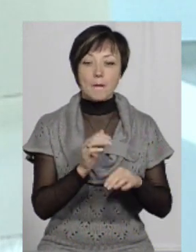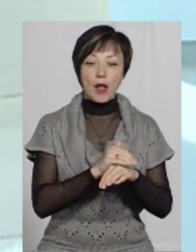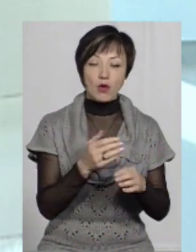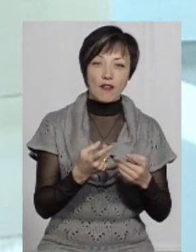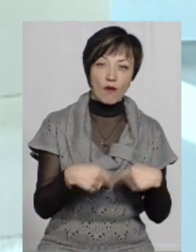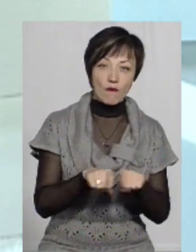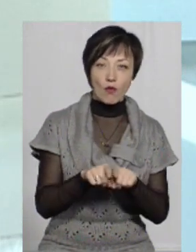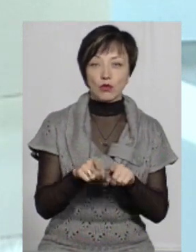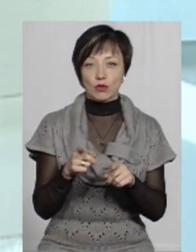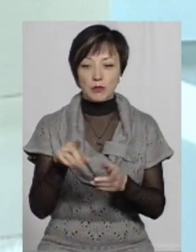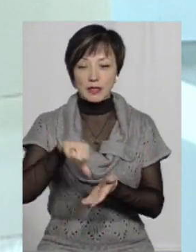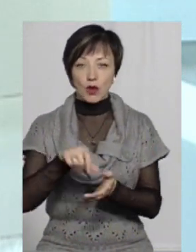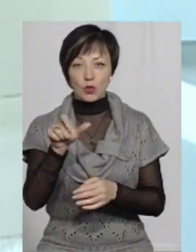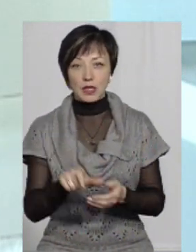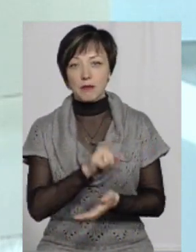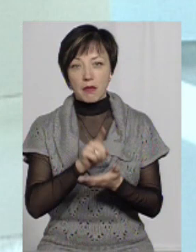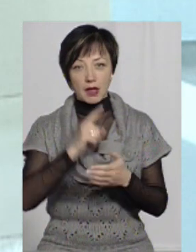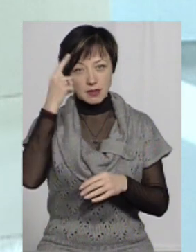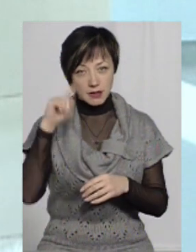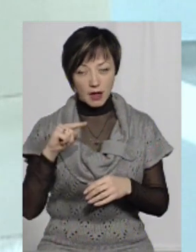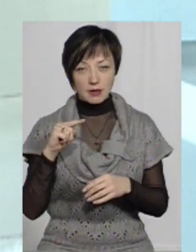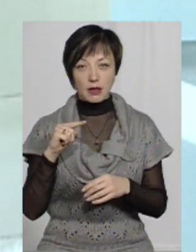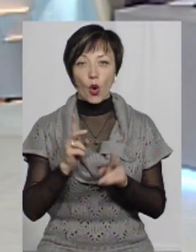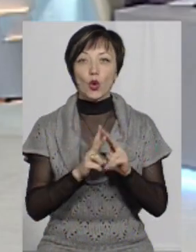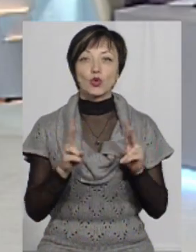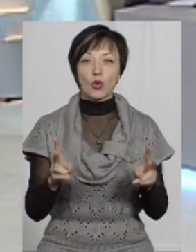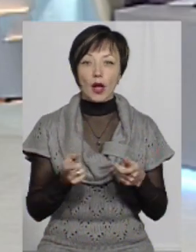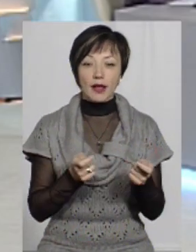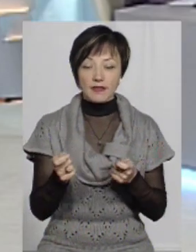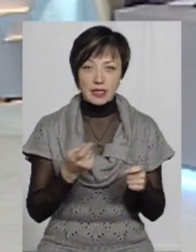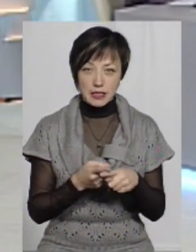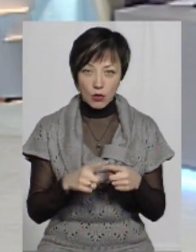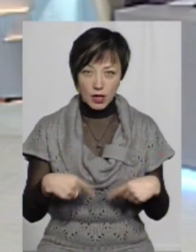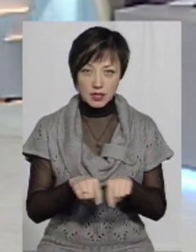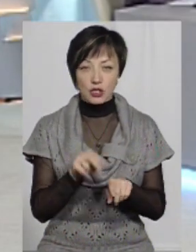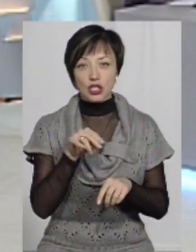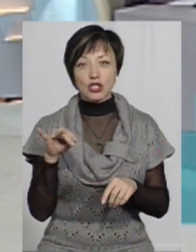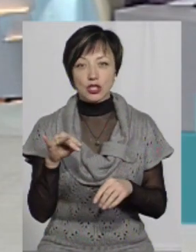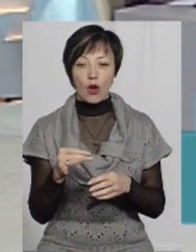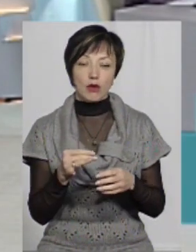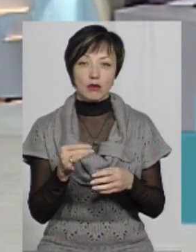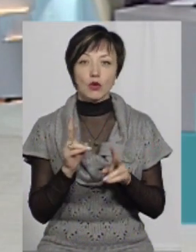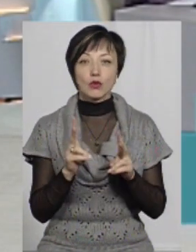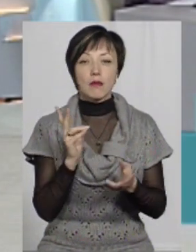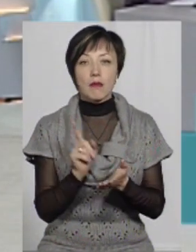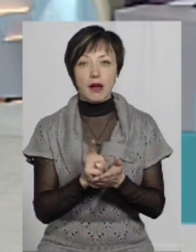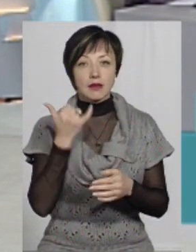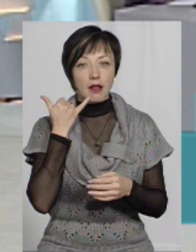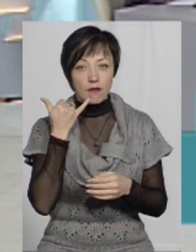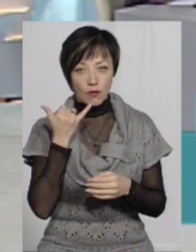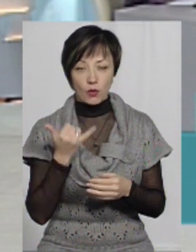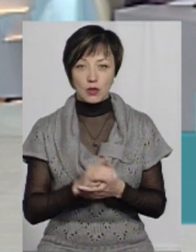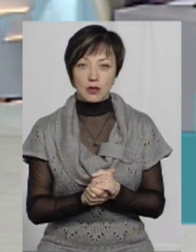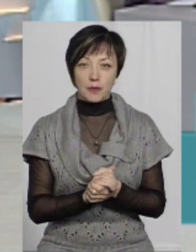яку людина представляє, тобто людина має знати, хто керівник цієї організації, чи принаймні координатор, має мати якісь